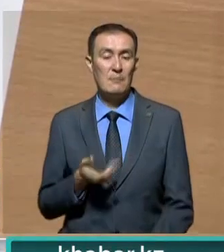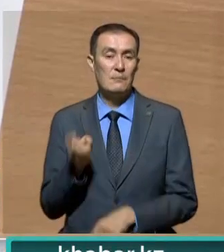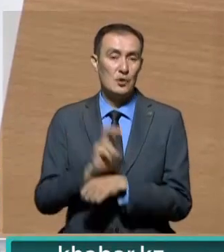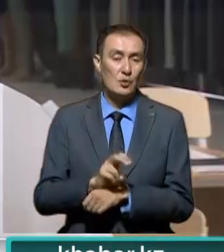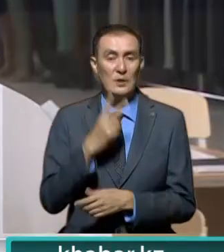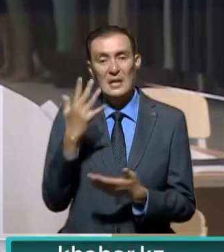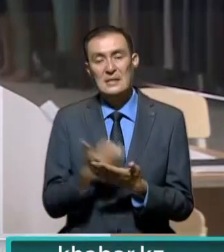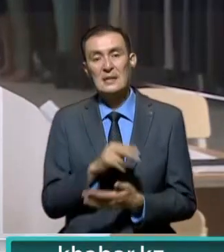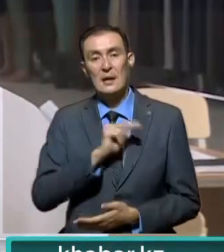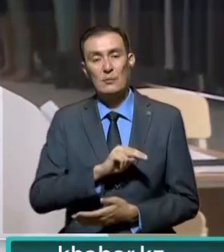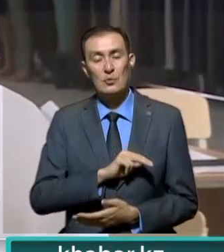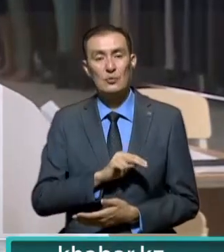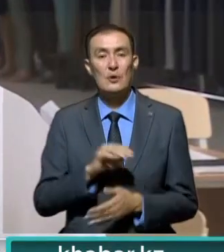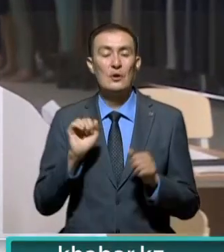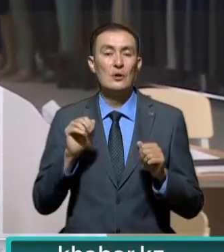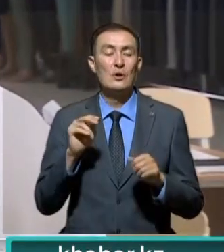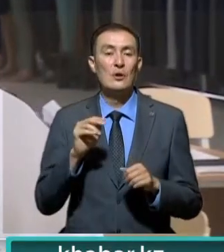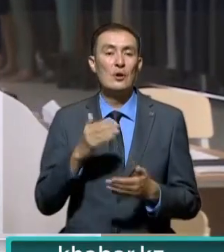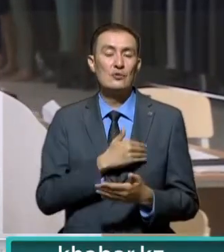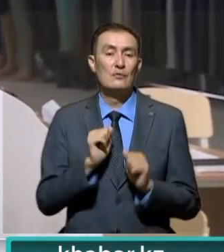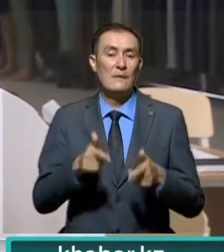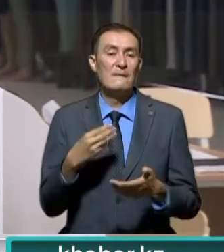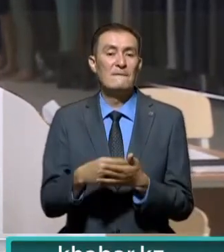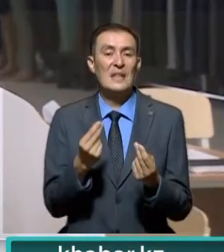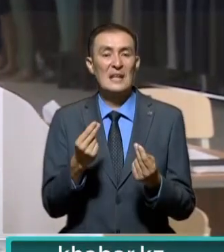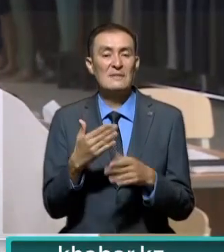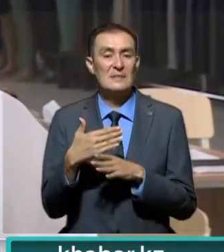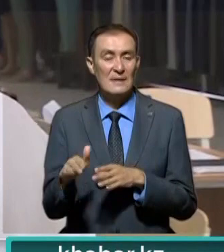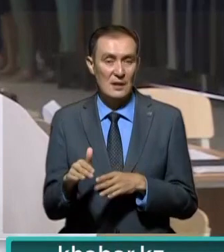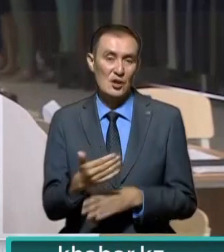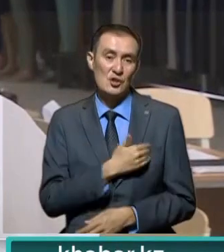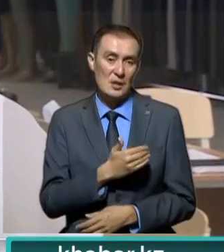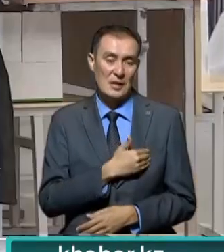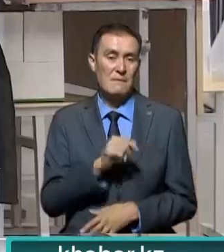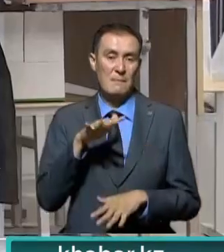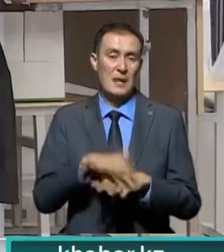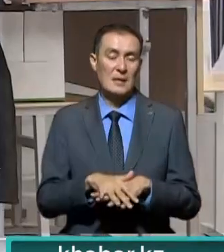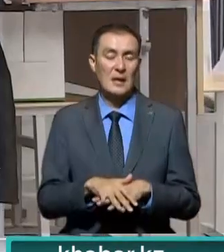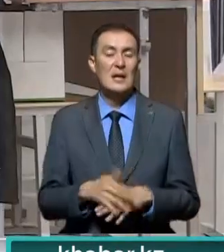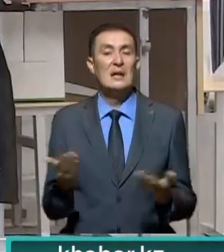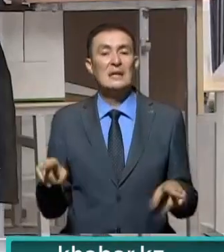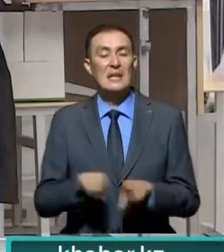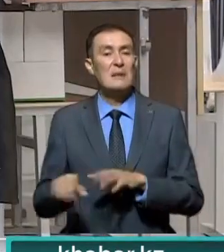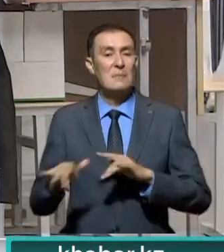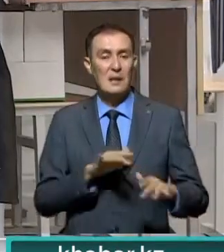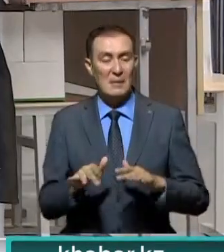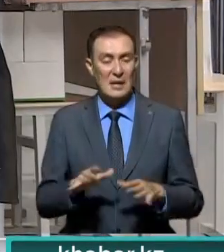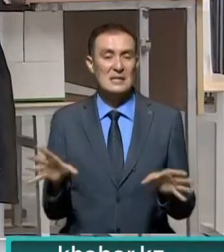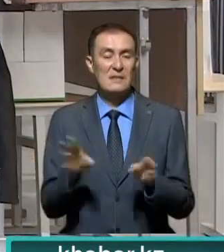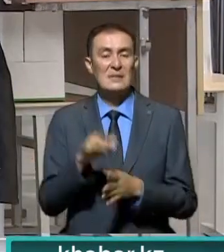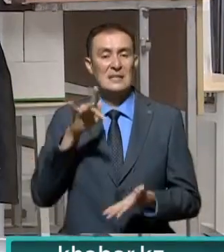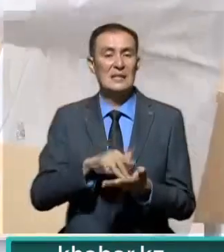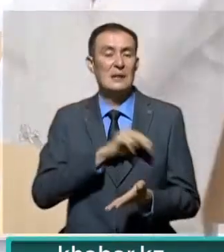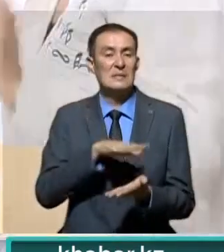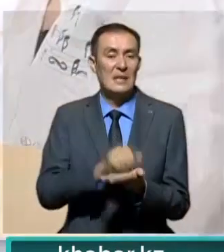себе работу. Я ищу вакансию в финансовой сфере, желательно в каком-нибудь банке. Такие мероприятия акиматом совместно с